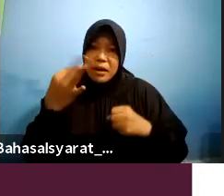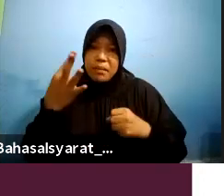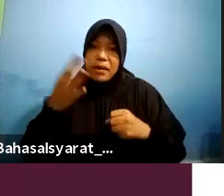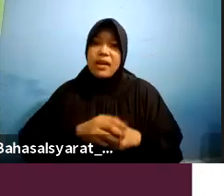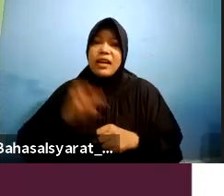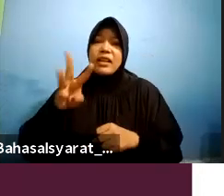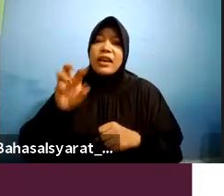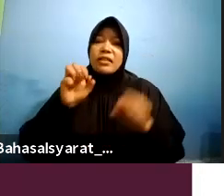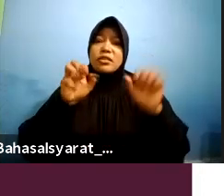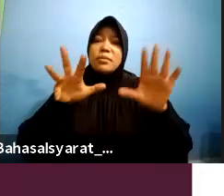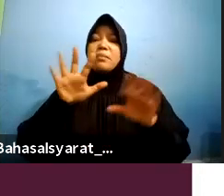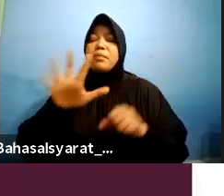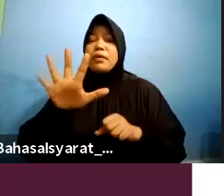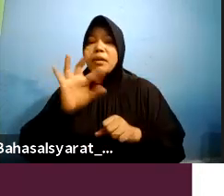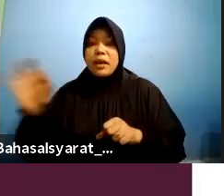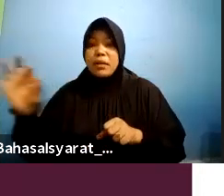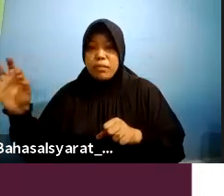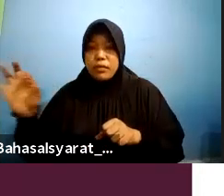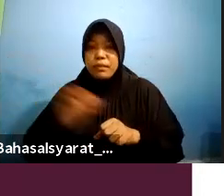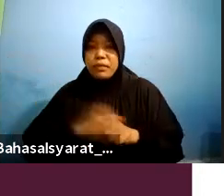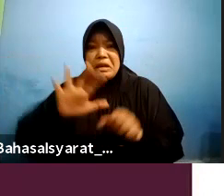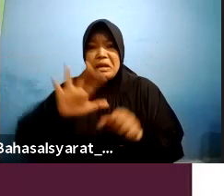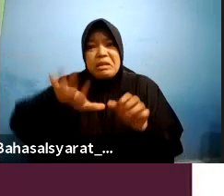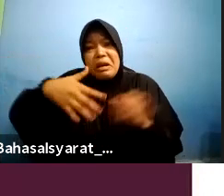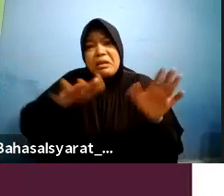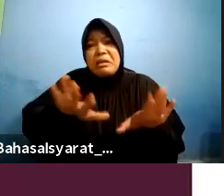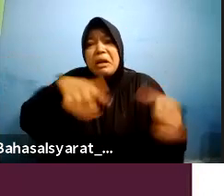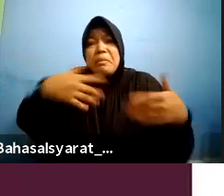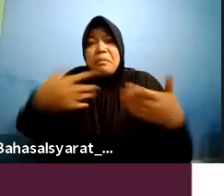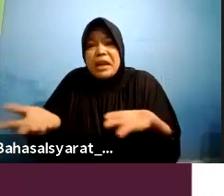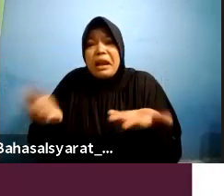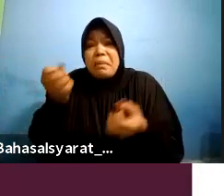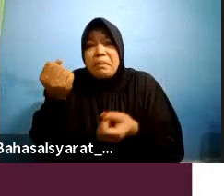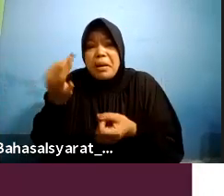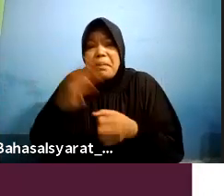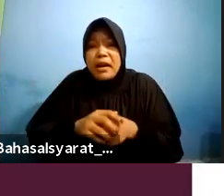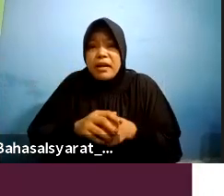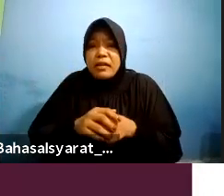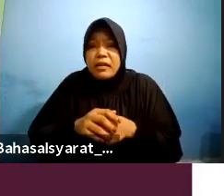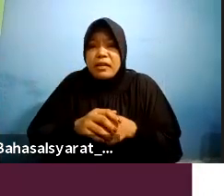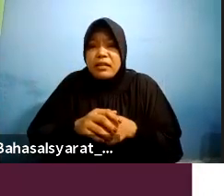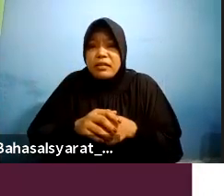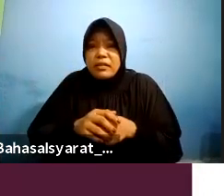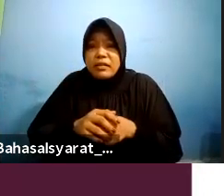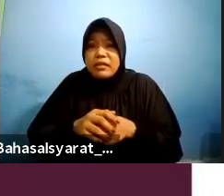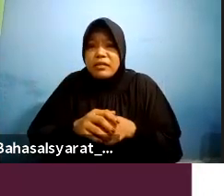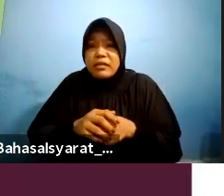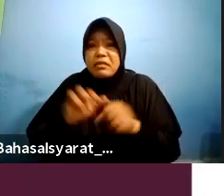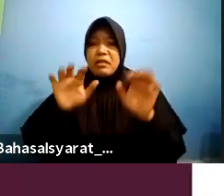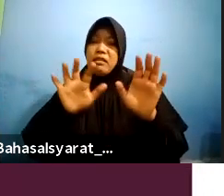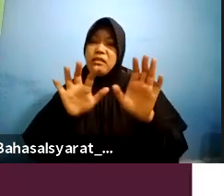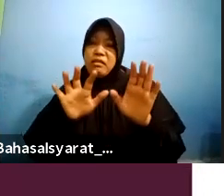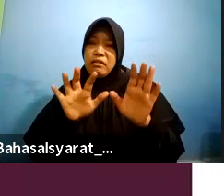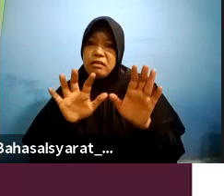Indonesia, dan meninggal itu 15.296 orang. Kalau satu pesawat isinya 400, nah berapa pesawat